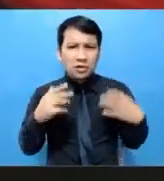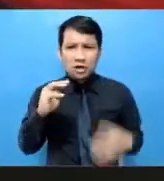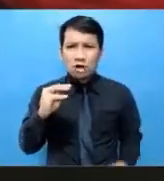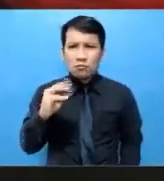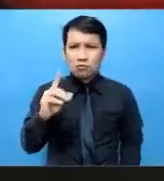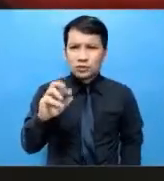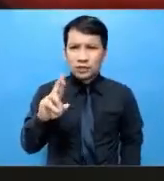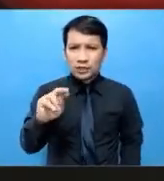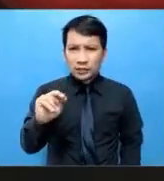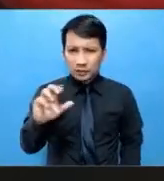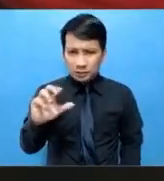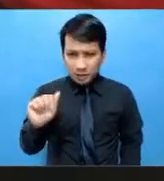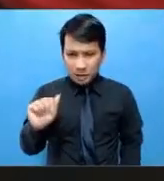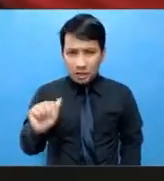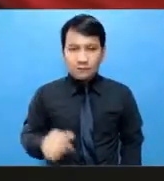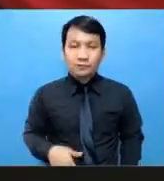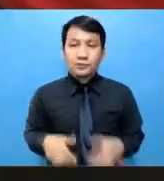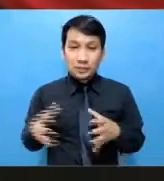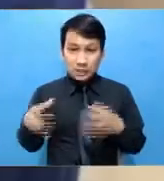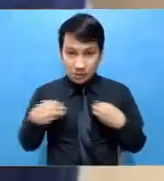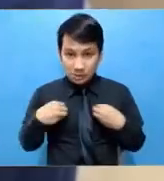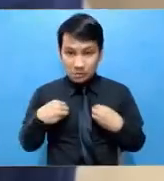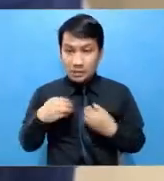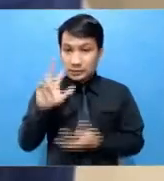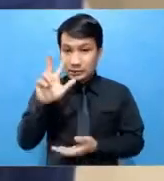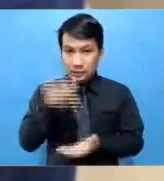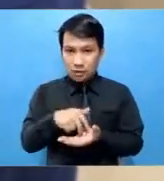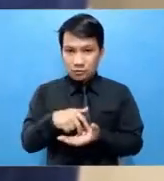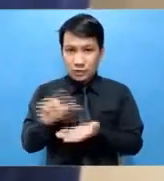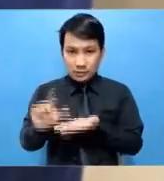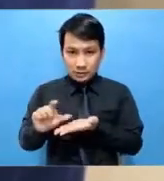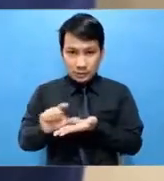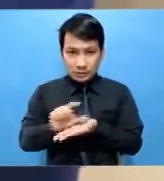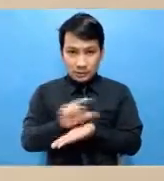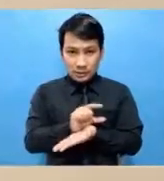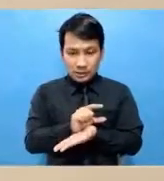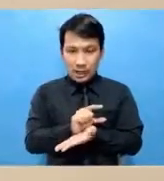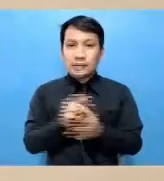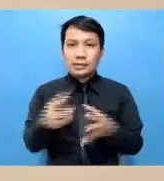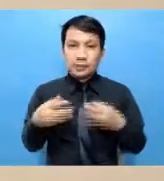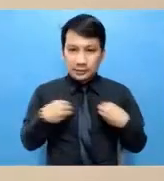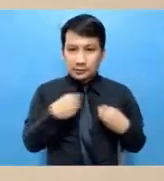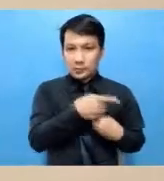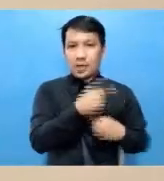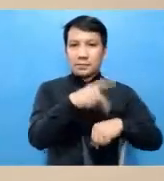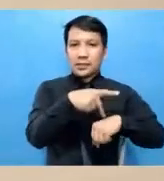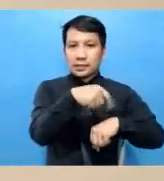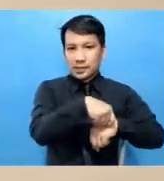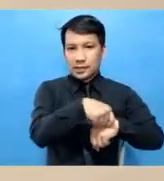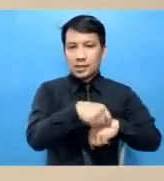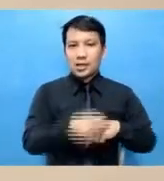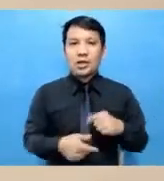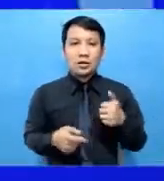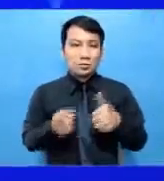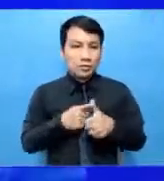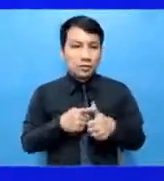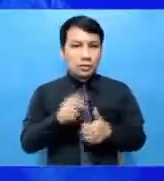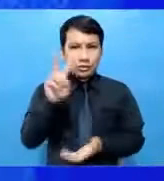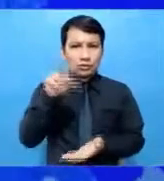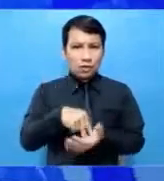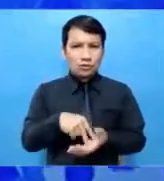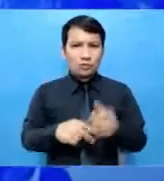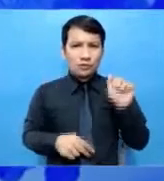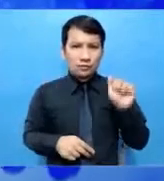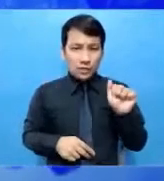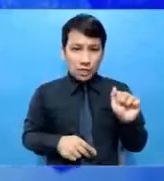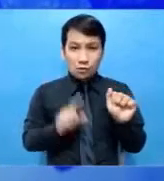3,000 doses din ang natanggap ng Parañaque. 2,000 naman ang target nilang mabakunahan mula A1 hanggang A3. Base sa